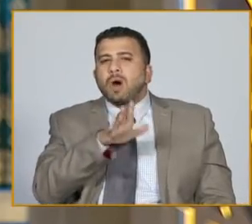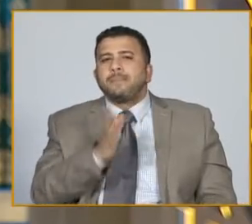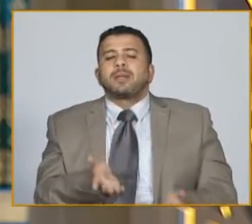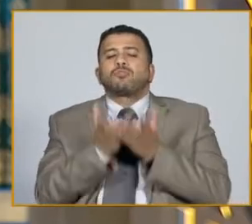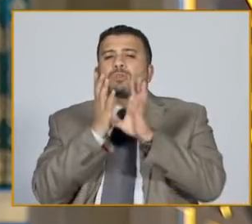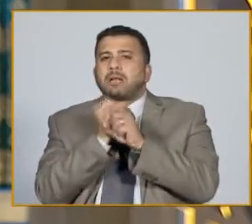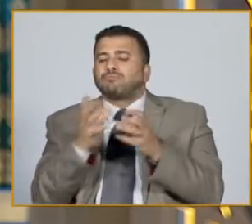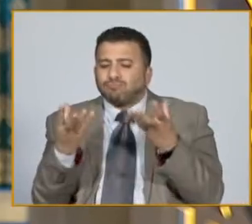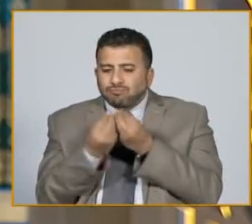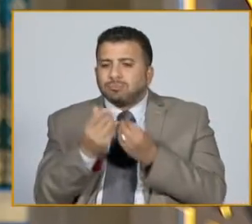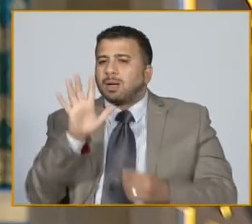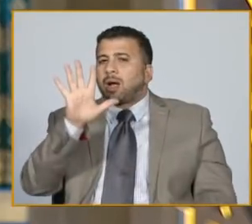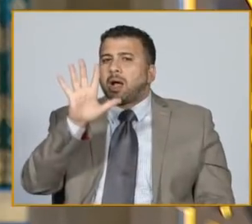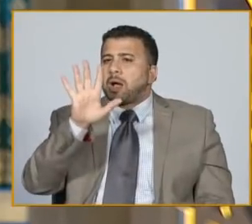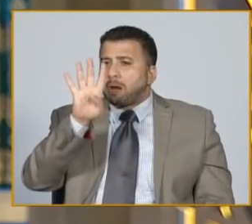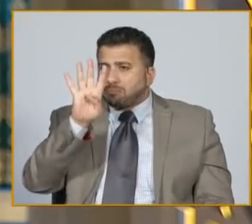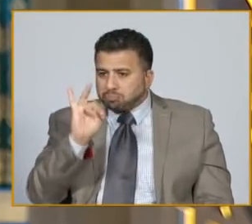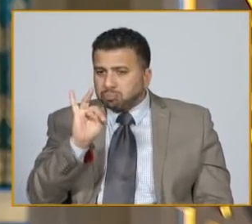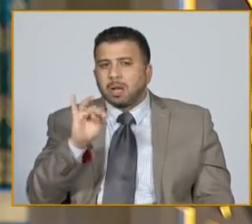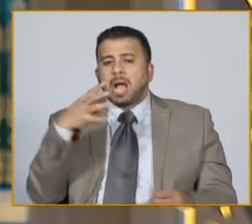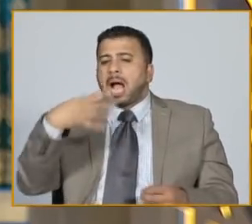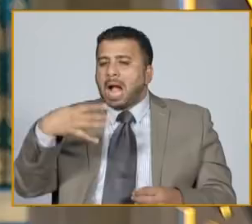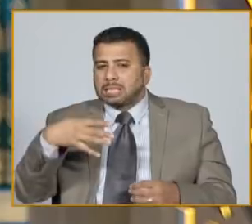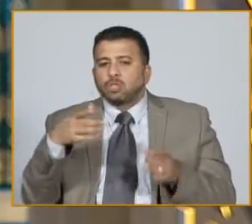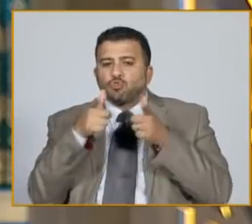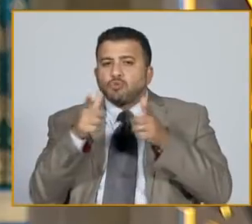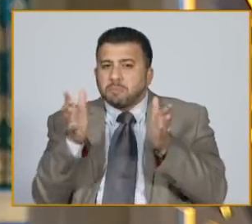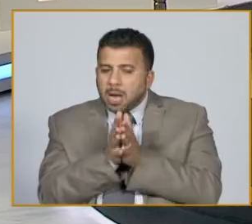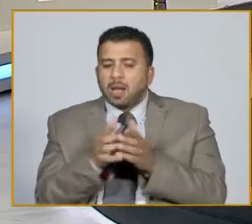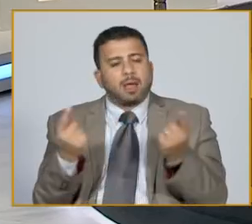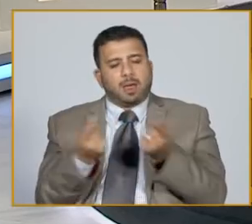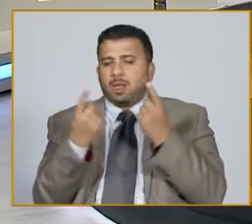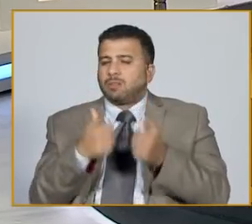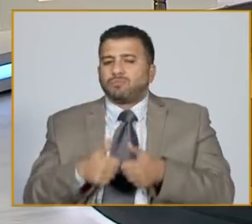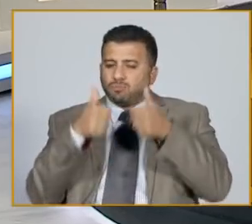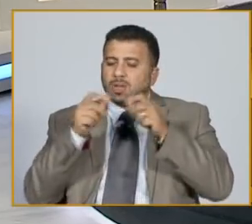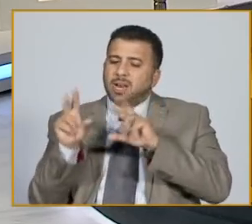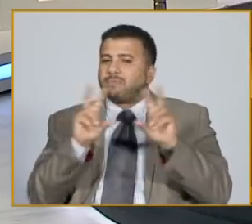وآله وصحبه وسلم، وكذلك فعل الصحابة الكرام رضي الله عنهم.